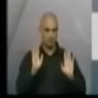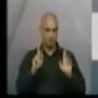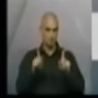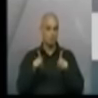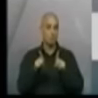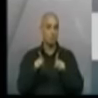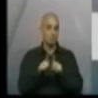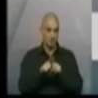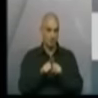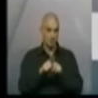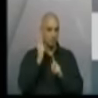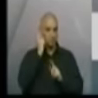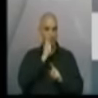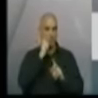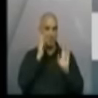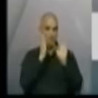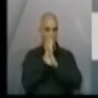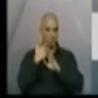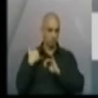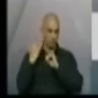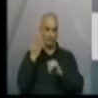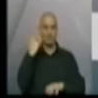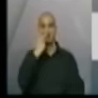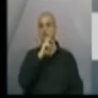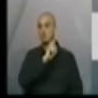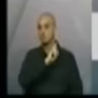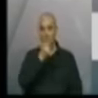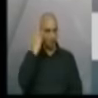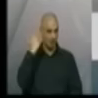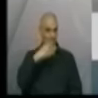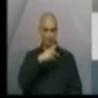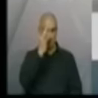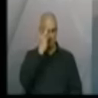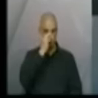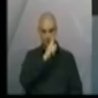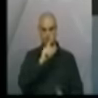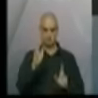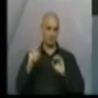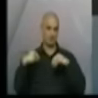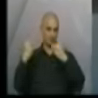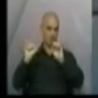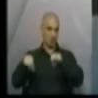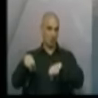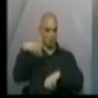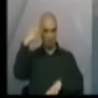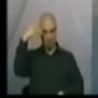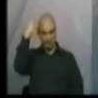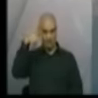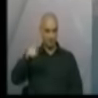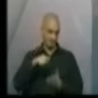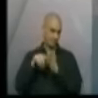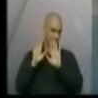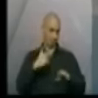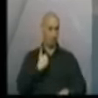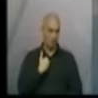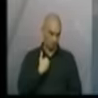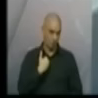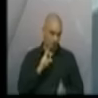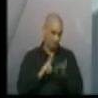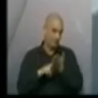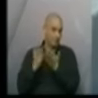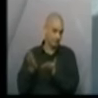אותן כנופיות טרור שהבאנו לפני 20 שנה מתוניס והשלט עליהם ולכן הם שונאים אותנו אגב